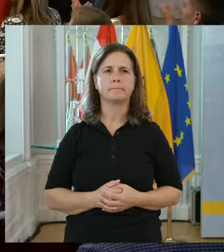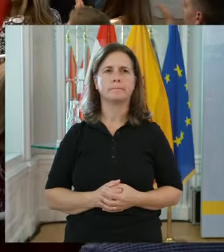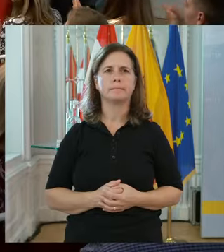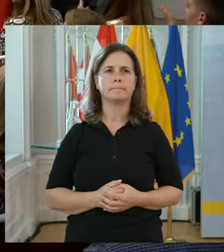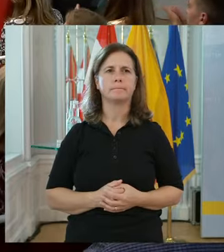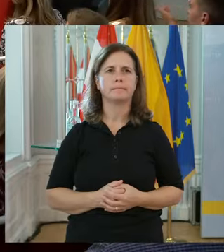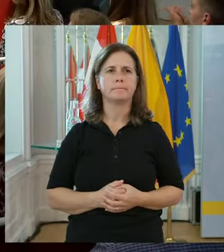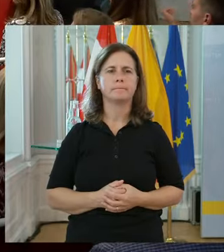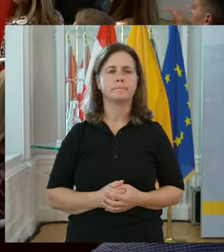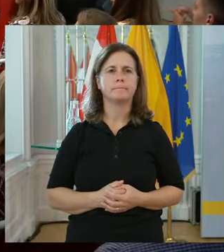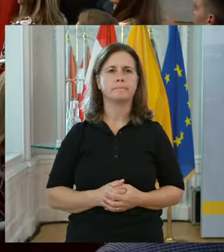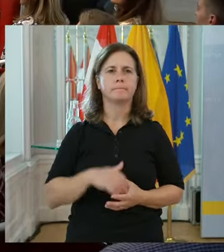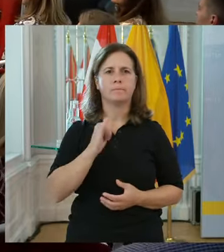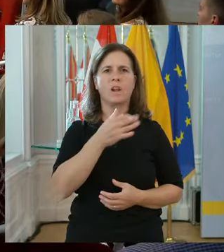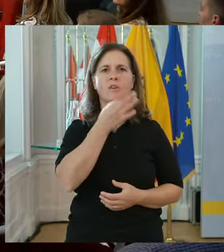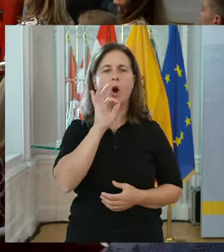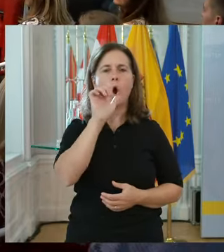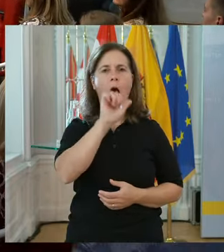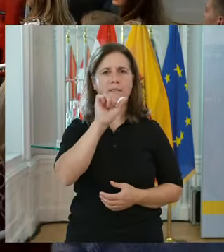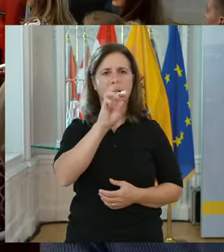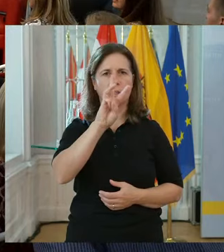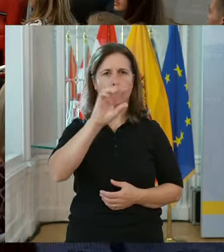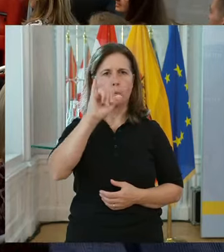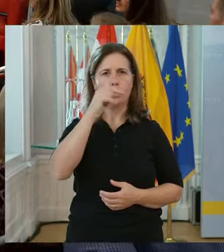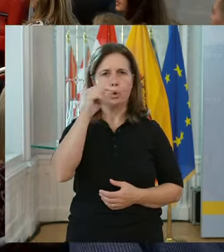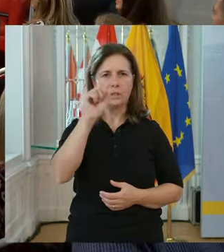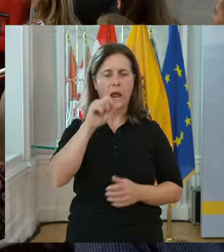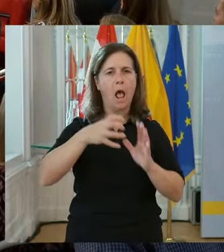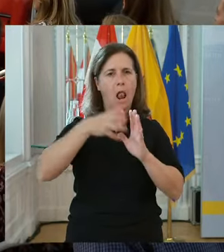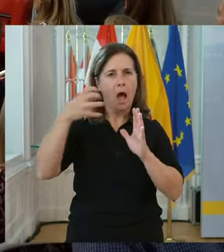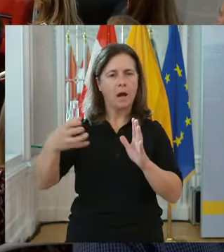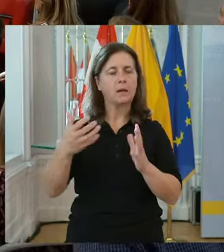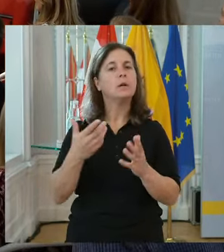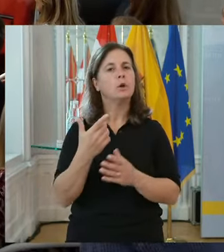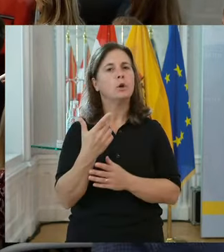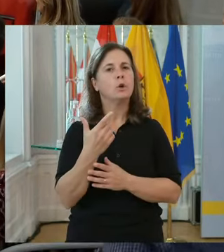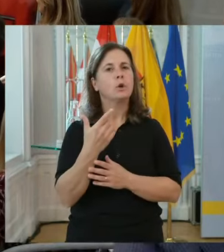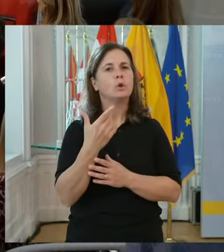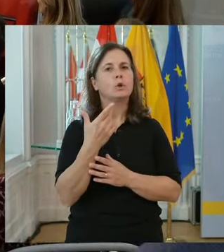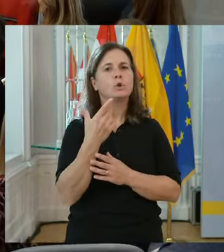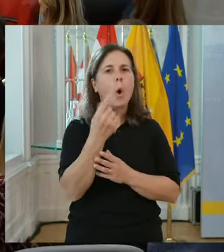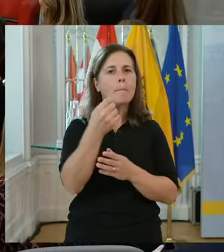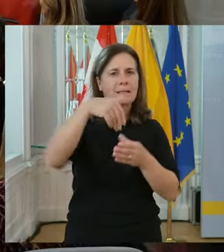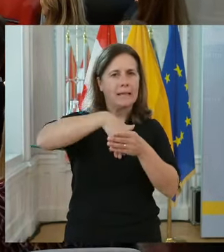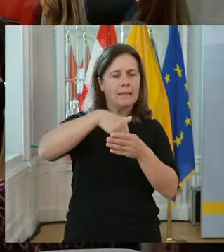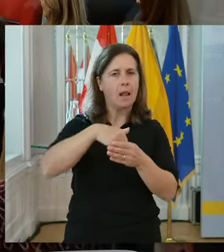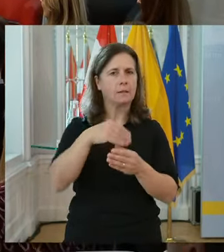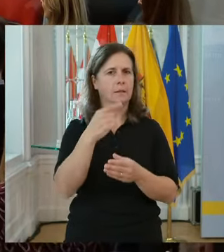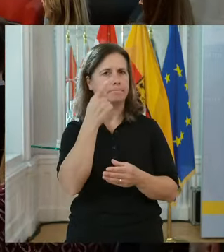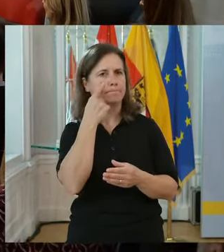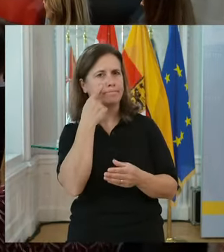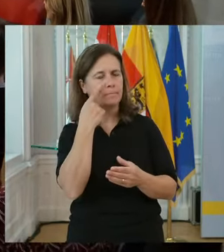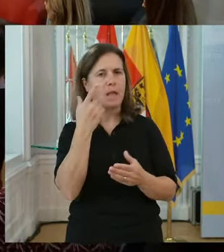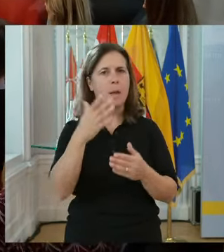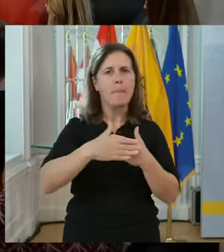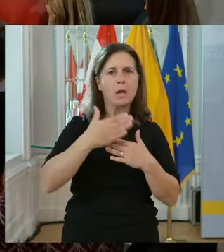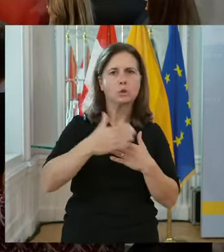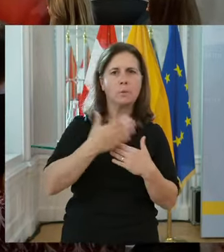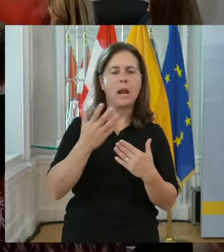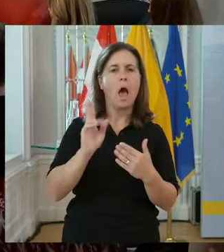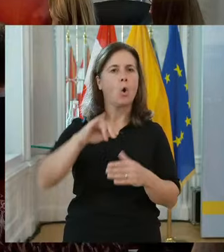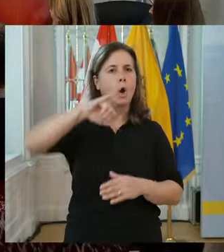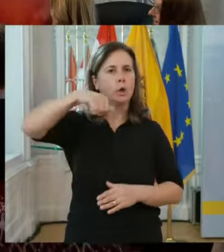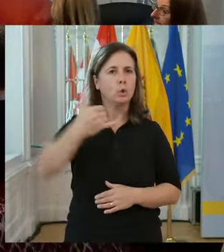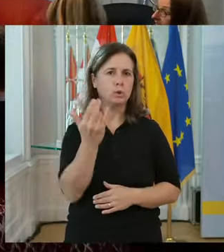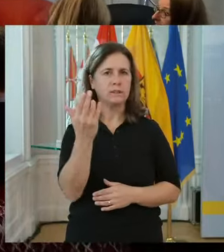Ja, danke schön, Astrid Wotte-Lang, für dieses eigentlich im doppelten Wortsinn bemerkenswerte Beispiel. Immerhin ist ja auch